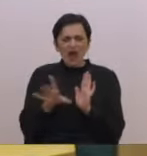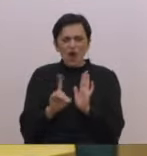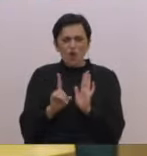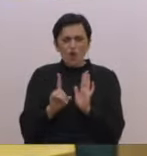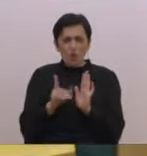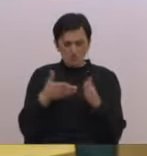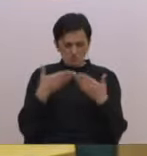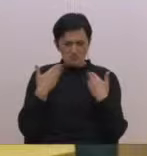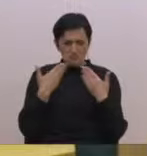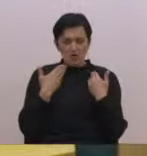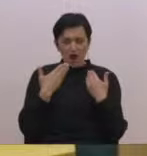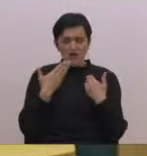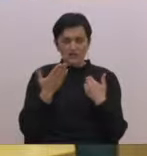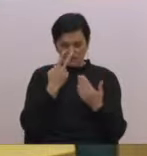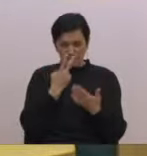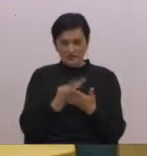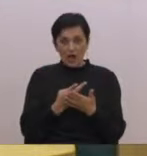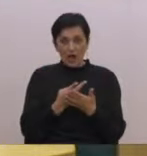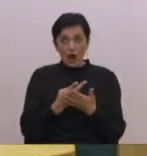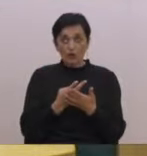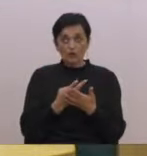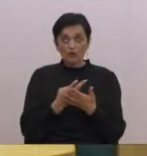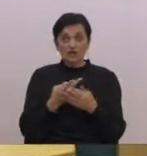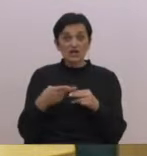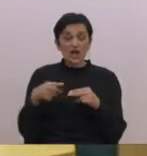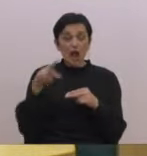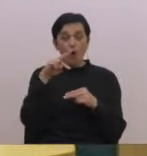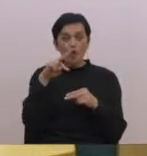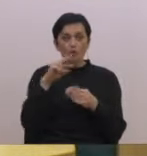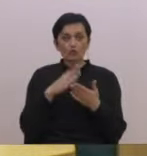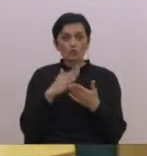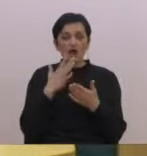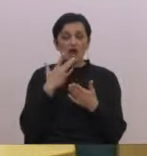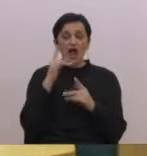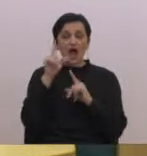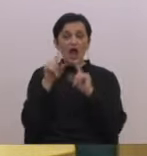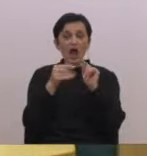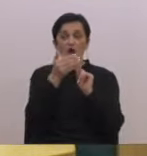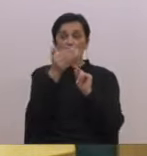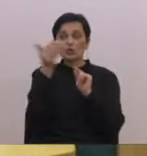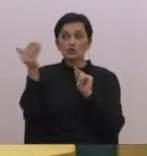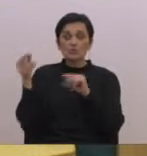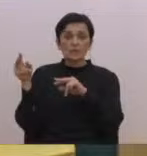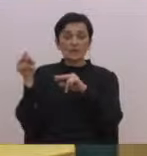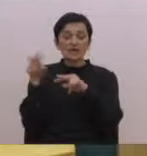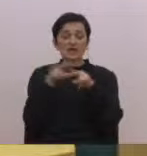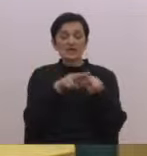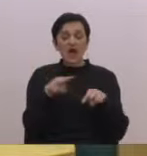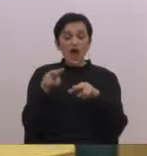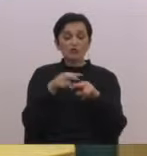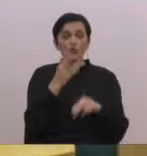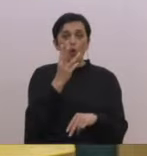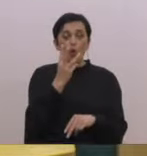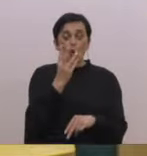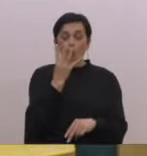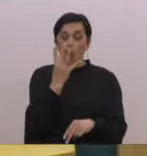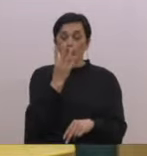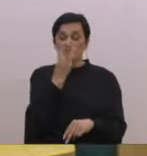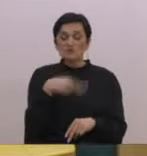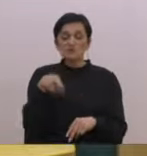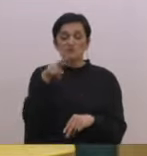marti uat, ai marti uat năhut, caur mage buliaris, emigrante bii, scuidan gadmund, gadmurit sculi tânchebi, 8 miliarde gada acarba,